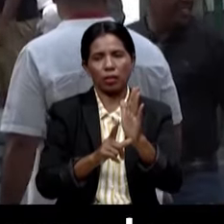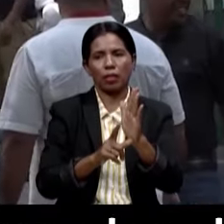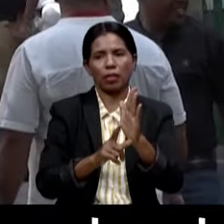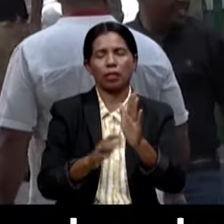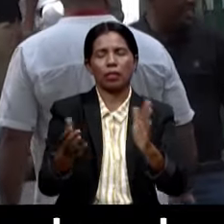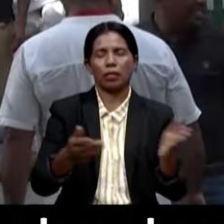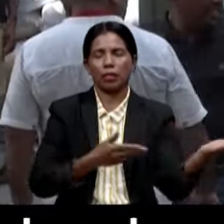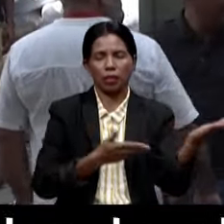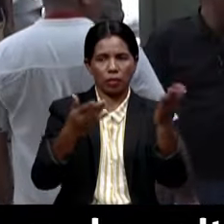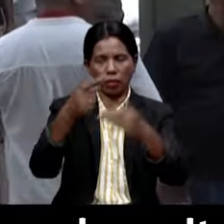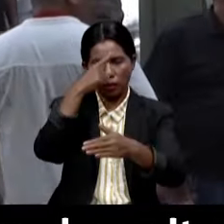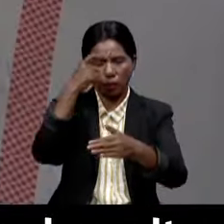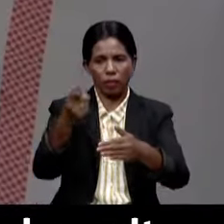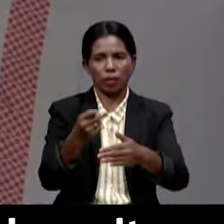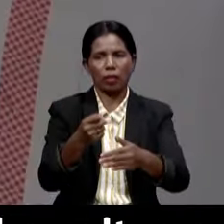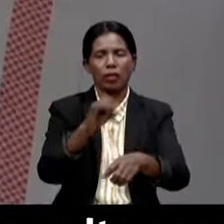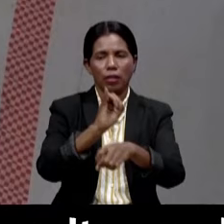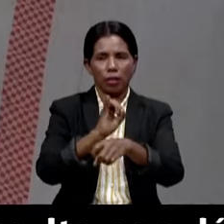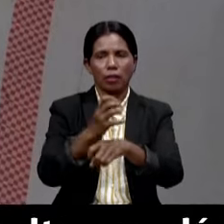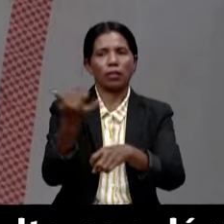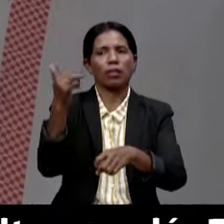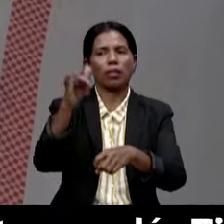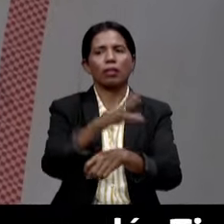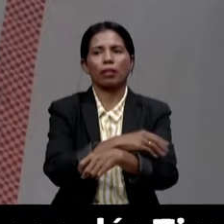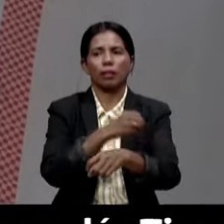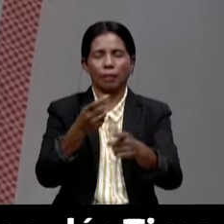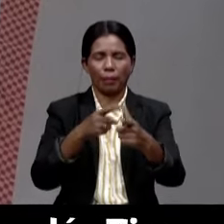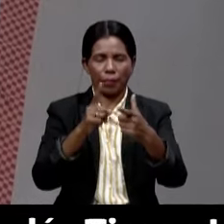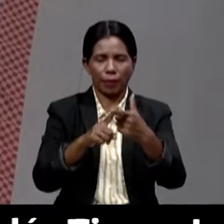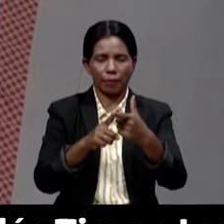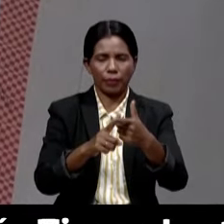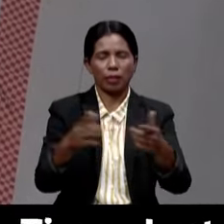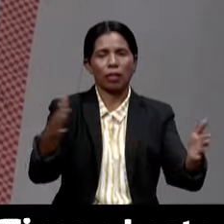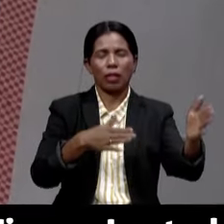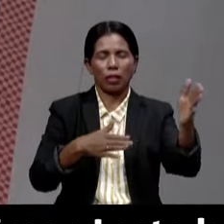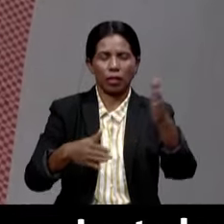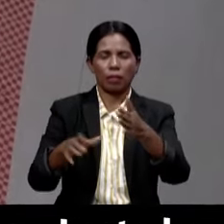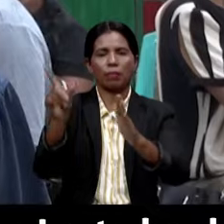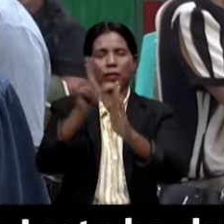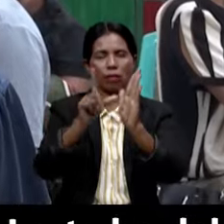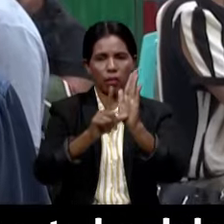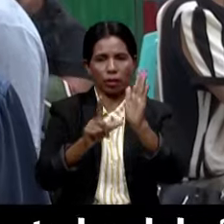se hata matamba oras ne dadam paro ko sira o catequista sira se halibur lista